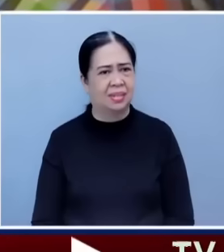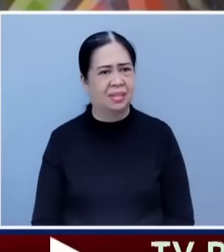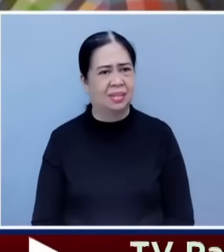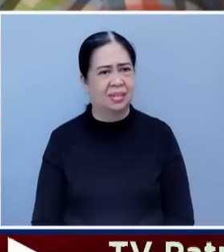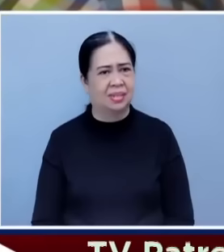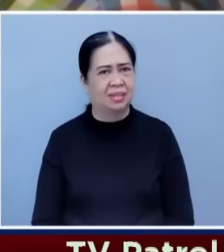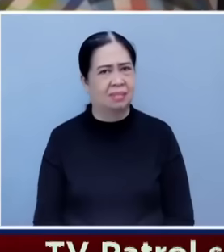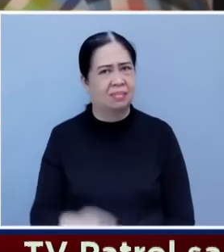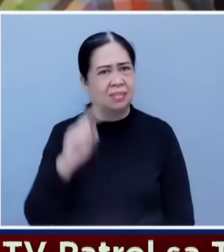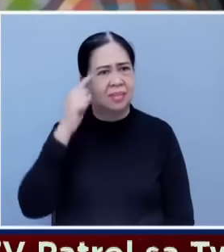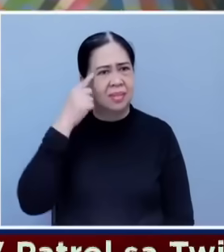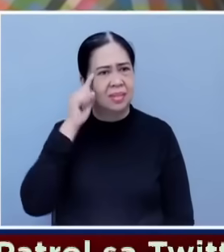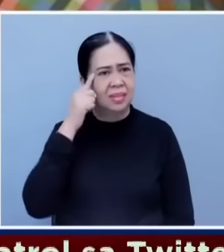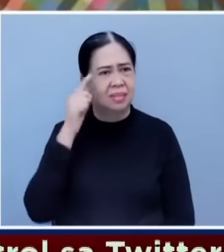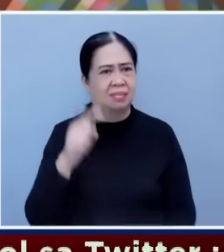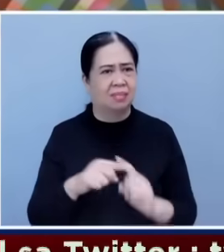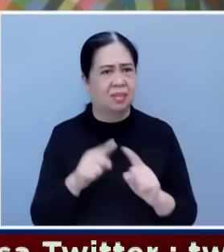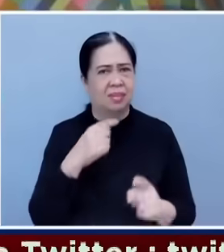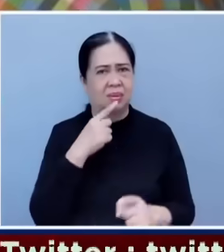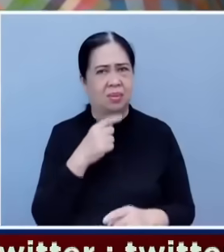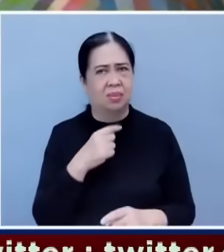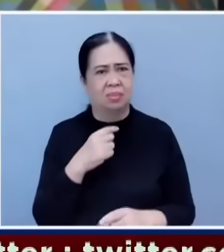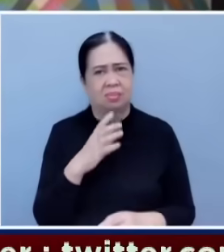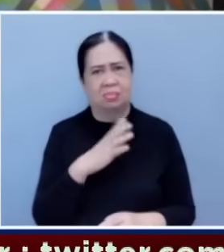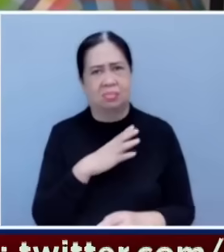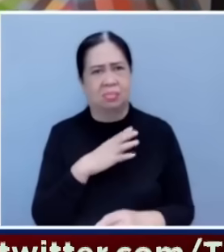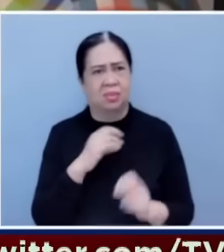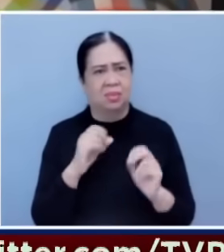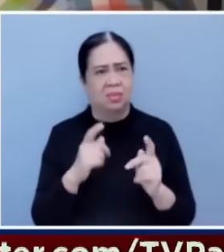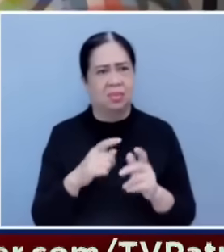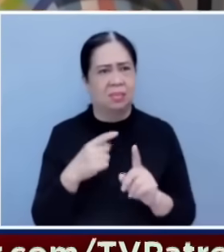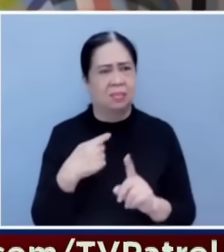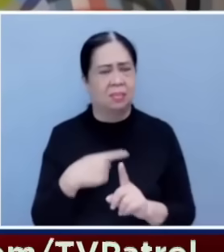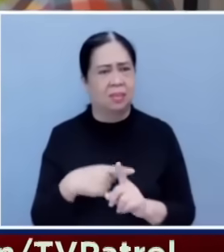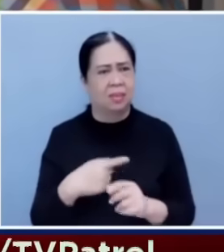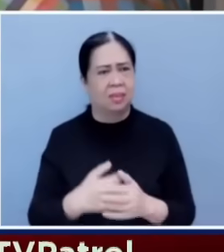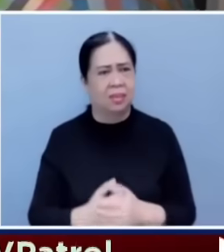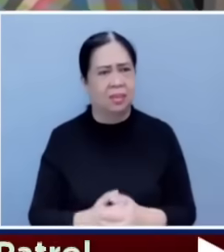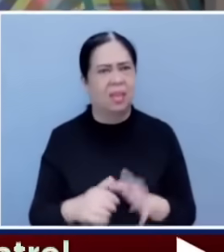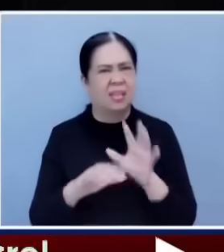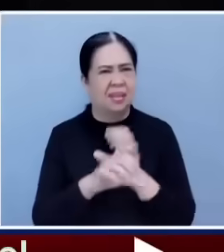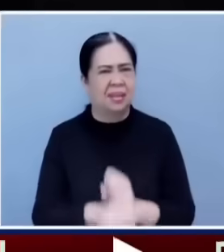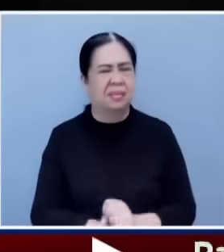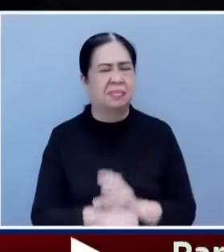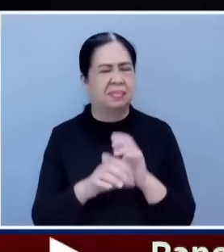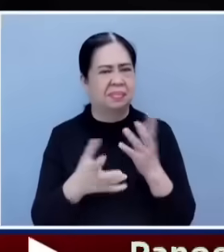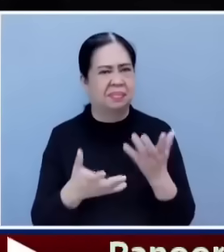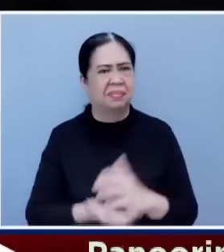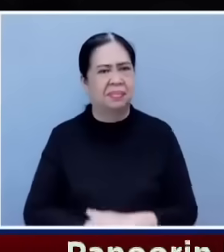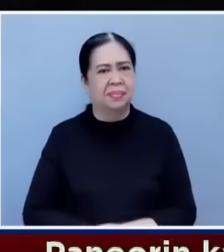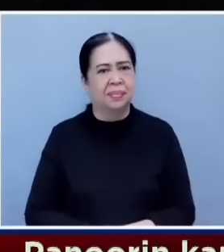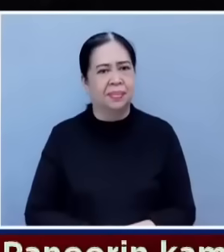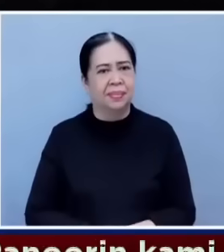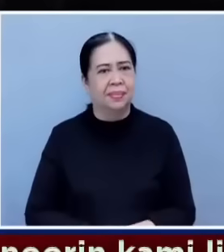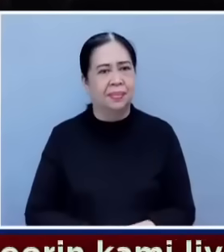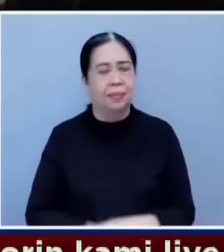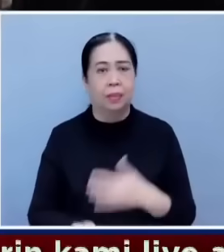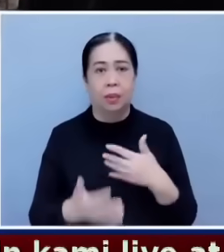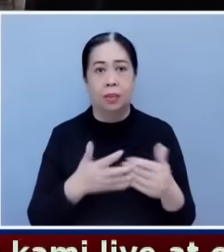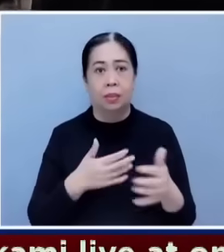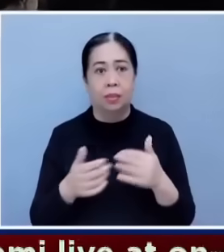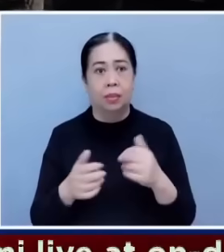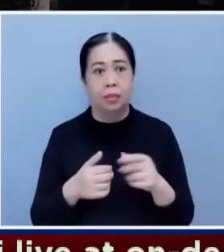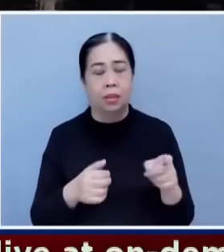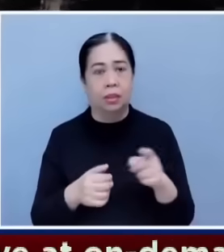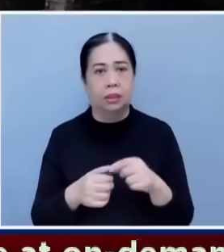Nag-iisip po ako pero sabi ko sayang din naman. Tsaka po parang nasanay na rin po ako dito. Ano pa man ang mga hindi